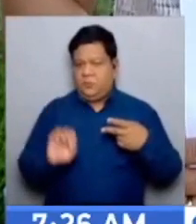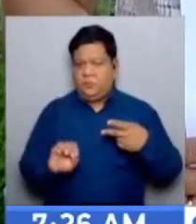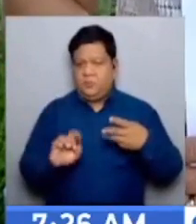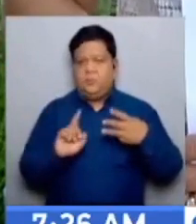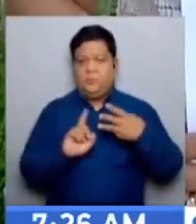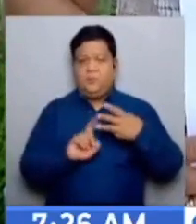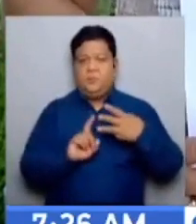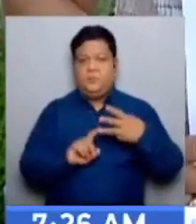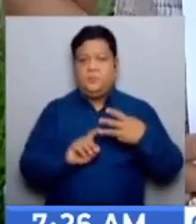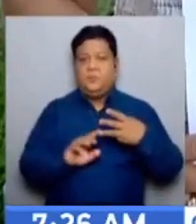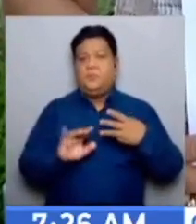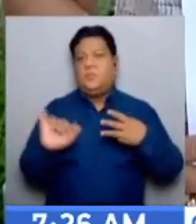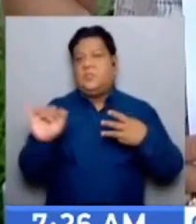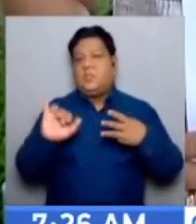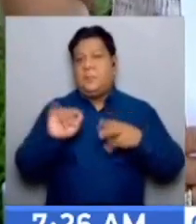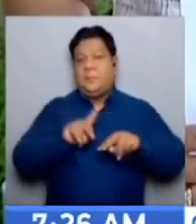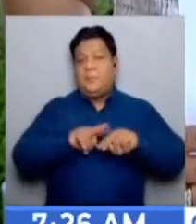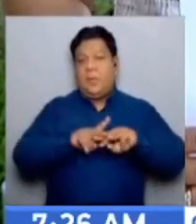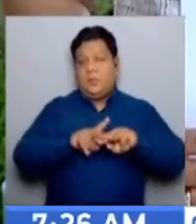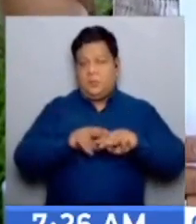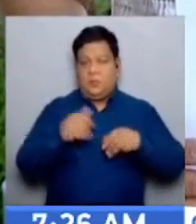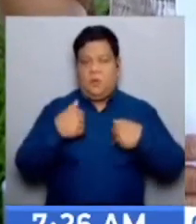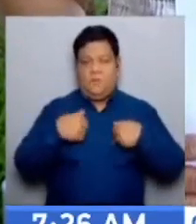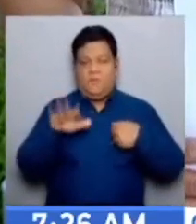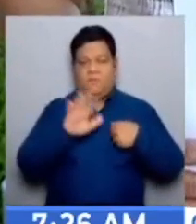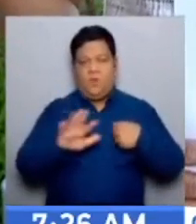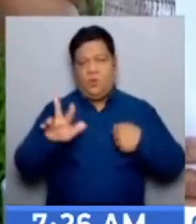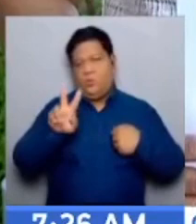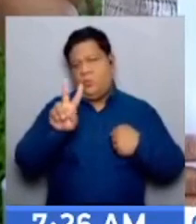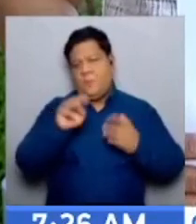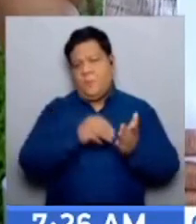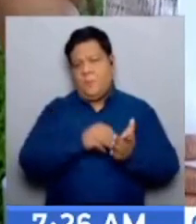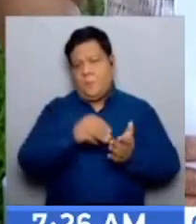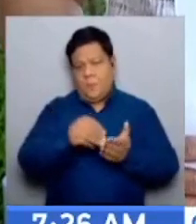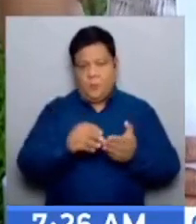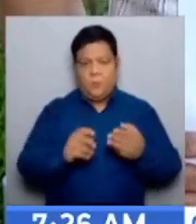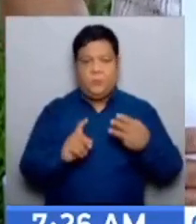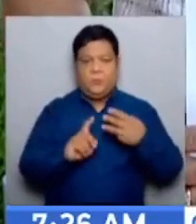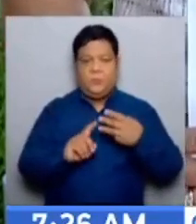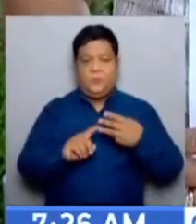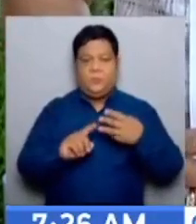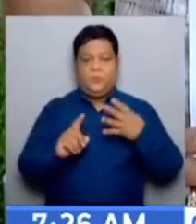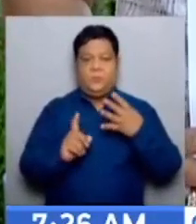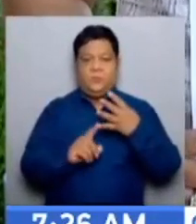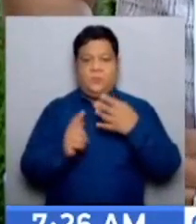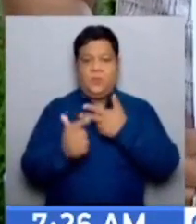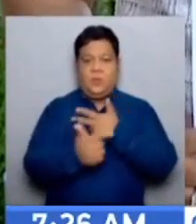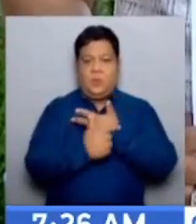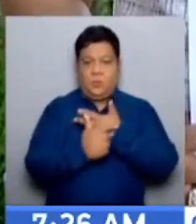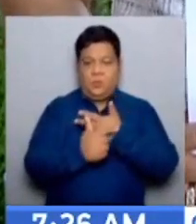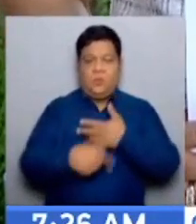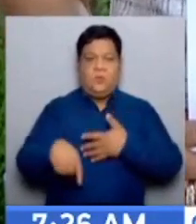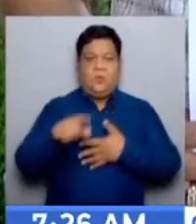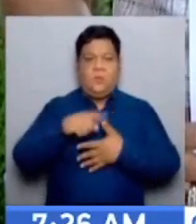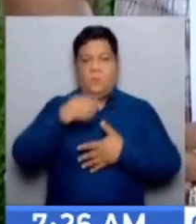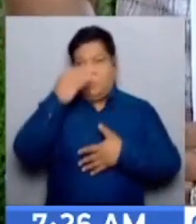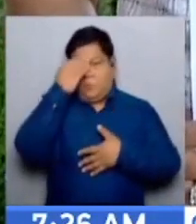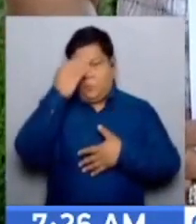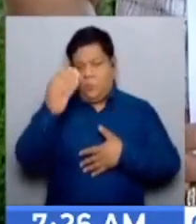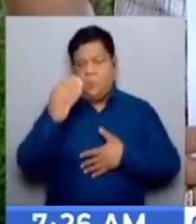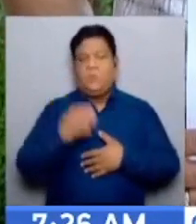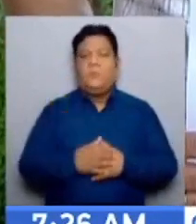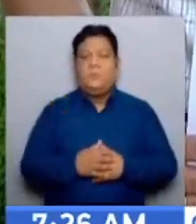naitalang registered voters sa mga probinsya ng Pangasinan, Laguna at Bulacan. May mahigit 1 million registered voters naman ang